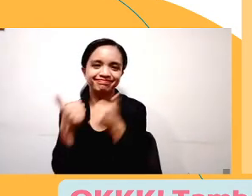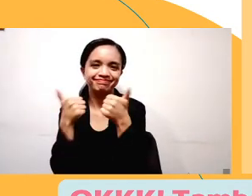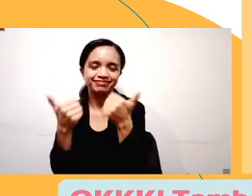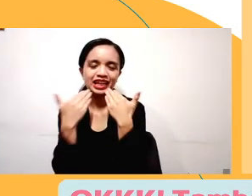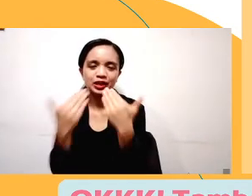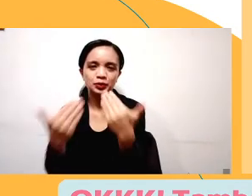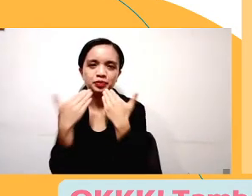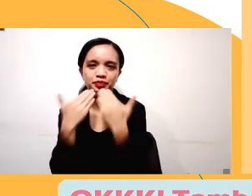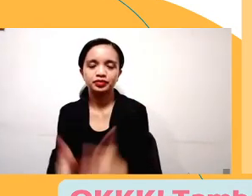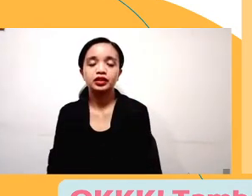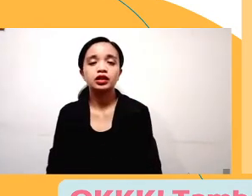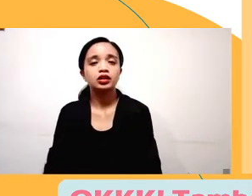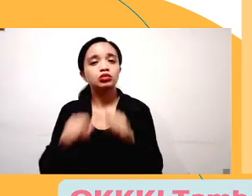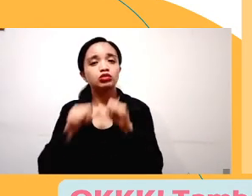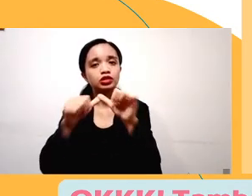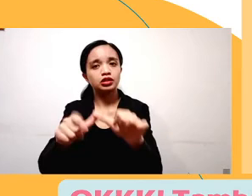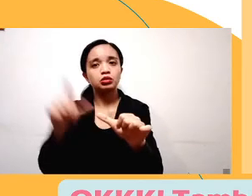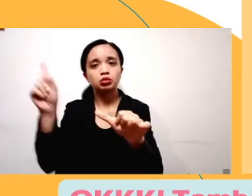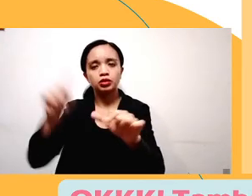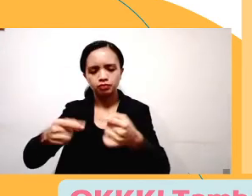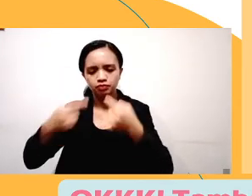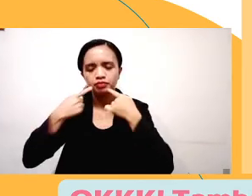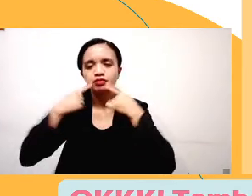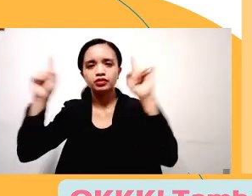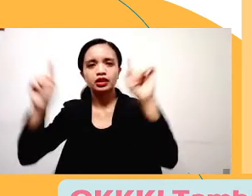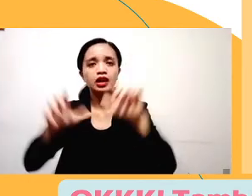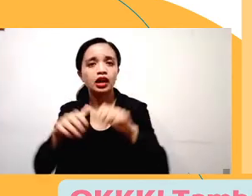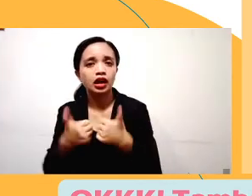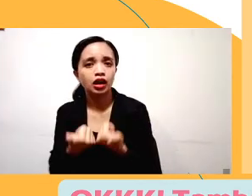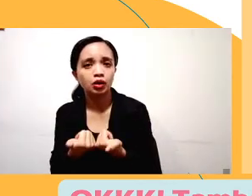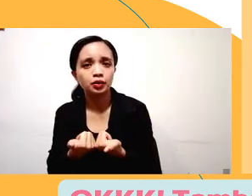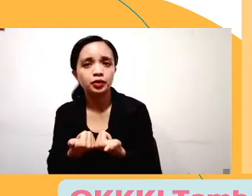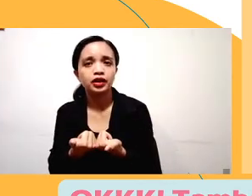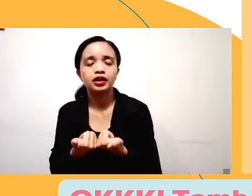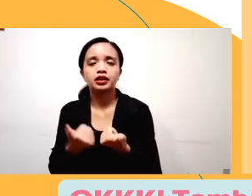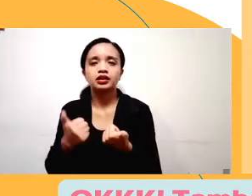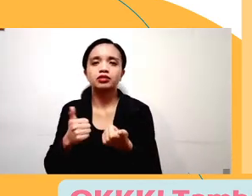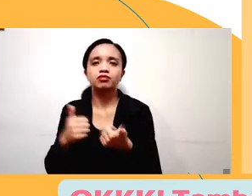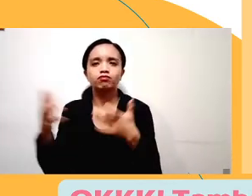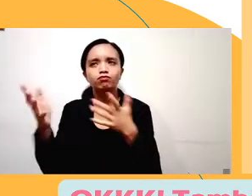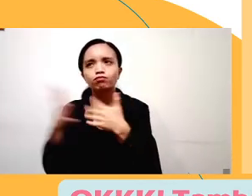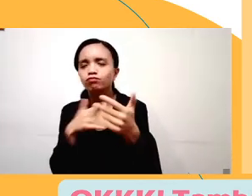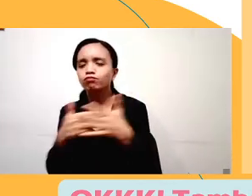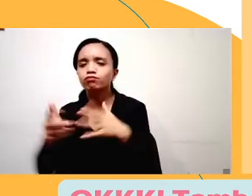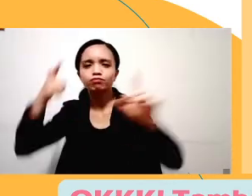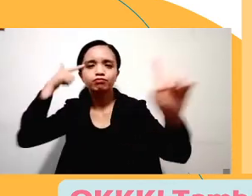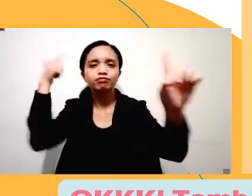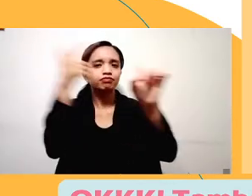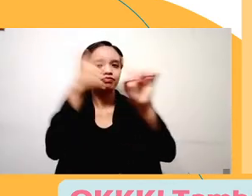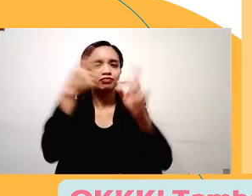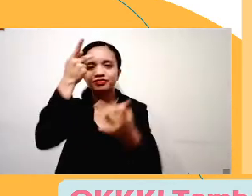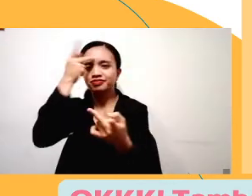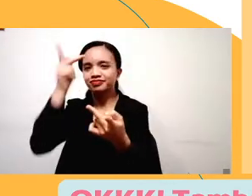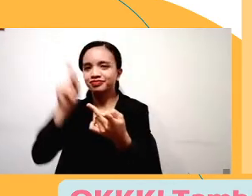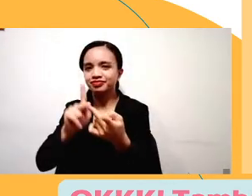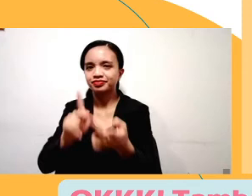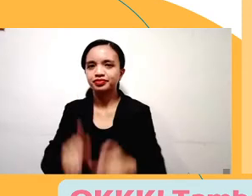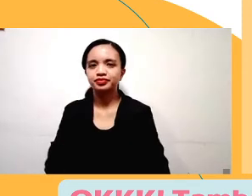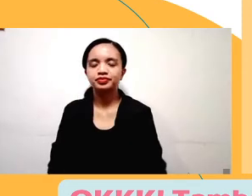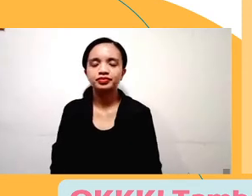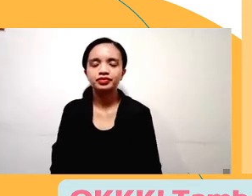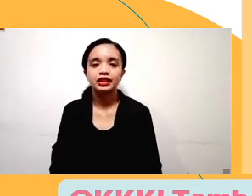ang ating pagunlad sa pagkakaroon natin ng mga hangarin at layunin o goals at sa paggawa ng mga